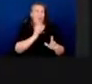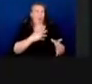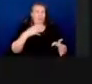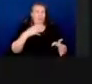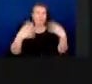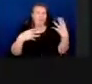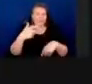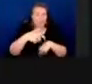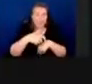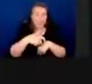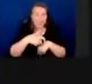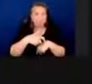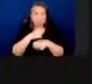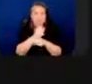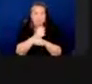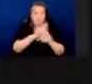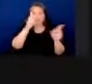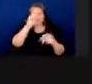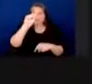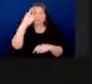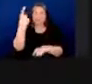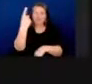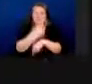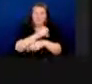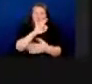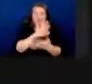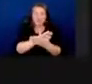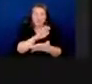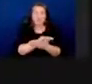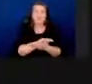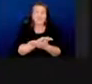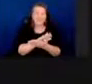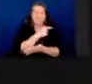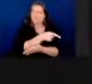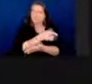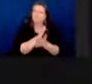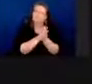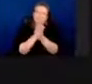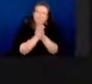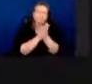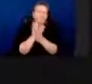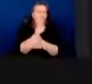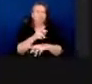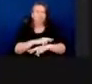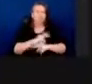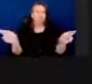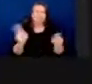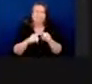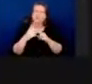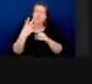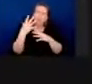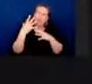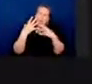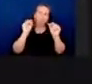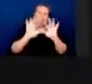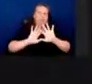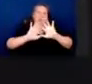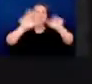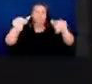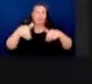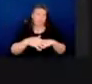shule zetu ambao wamepewa mafunzo na ambao wanafanya watafanya kazi hiyo, wako tayari